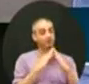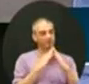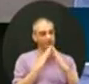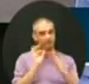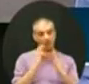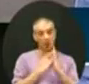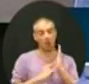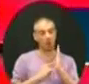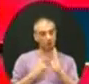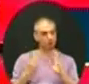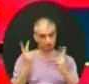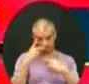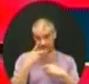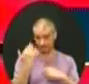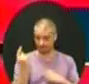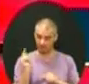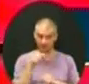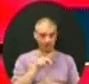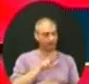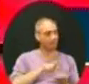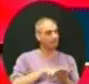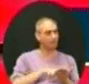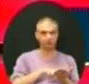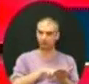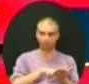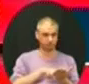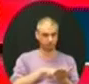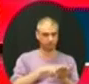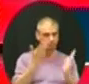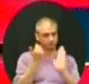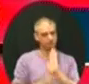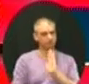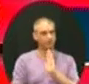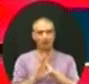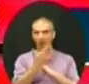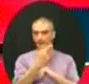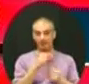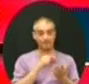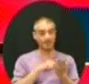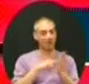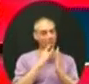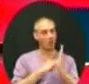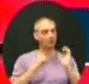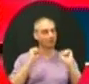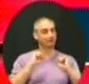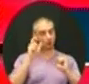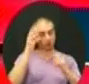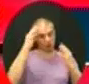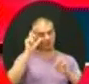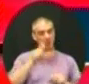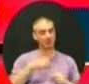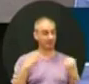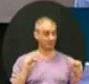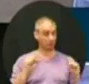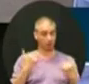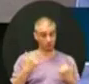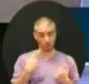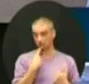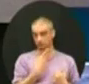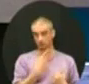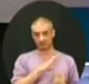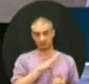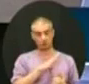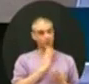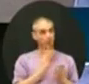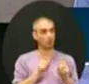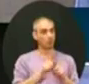חוק ההסדרה. אבל כשזה יגיע לבגץ, חוק ההסדרה ירד. למה? מכיוון שחוק יסוד כבוד אדם וחירותו, או היום הוא מוגדר, על פי מה